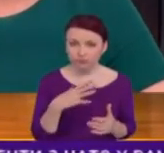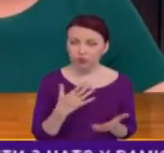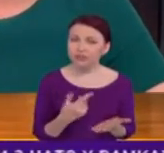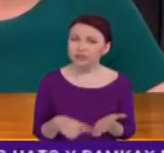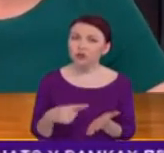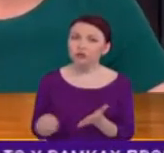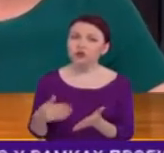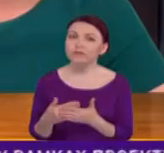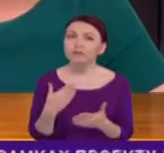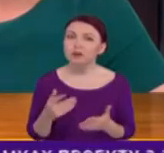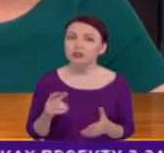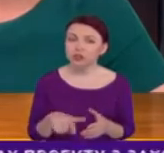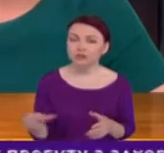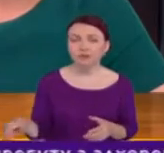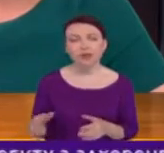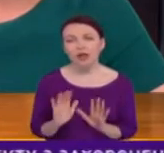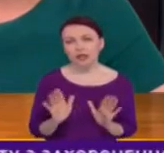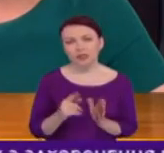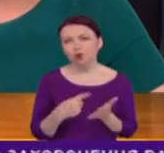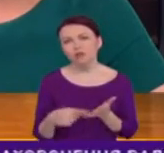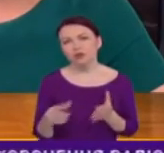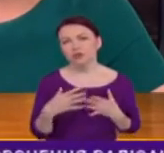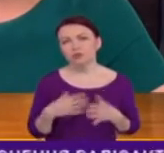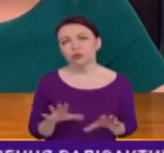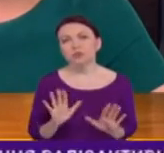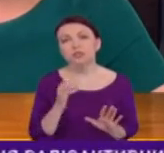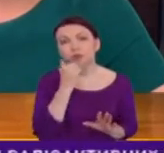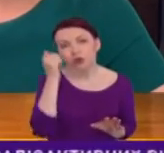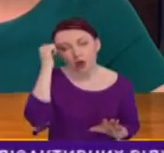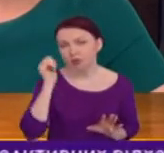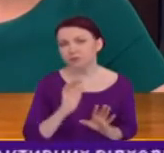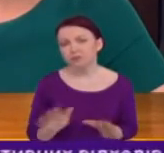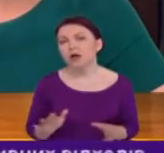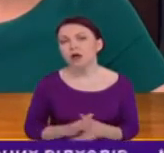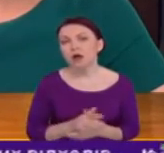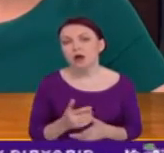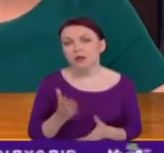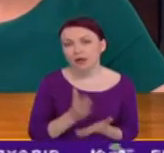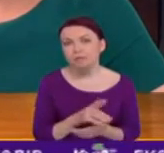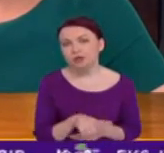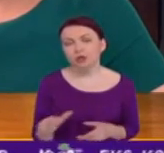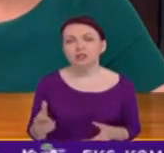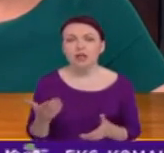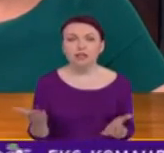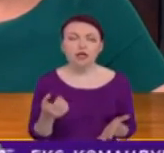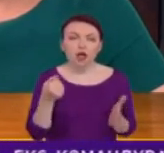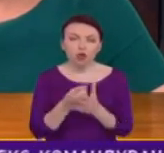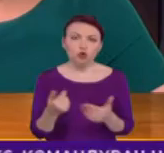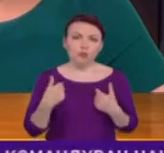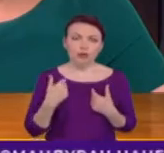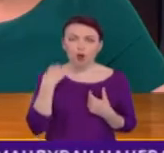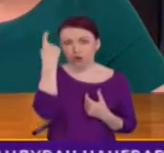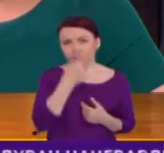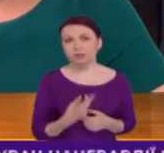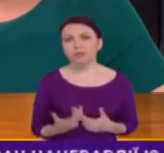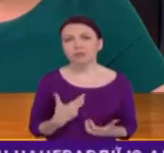від мешканців? Ні, зауважень не було ніяких, тільки подяки, тому що є мешканці, які до мене особисто на